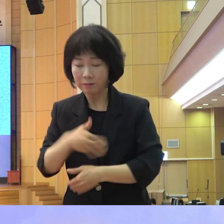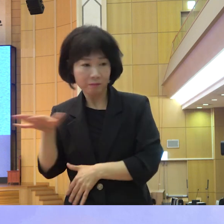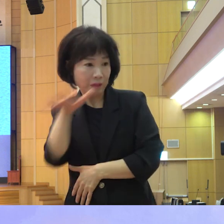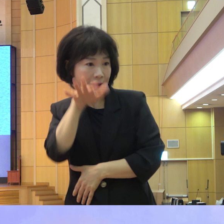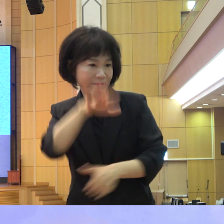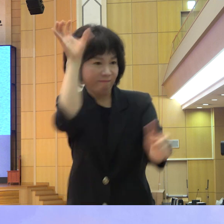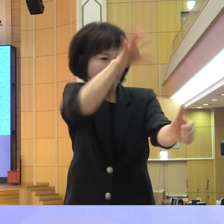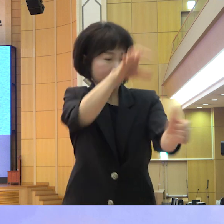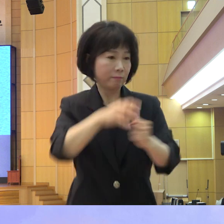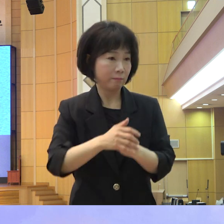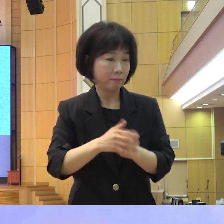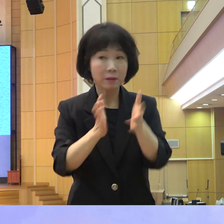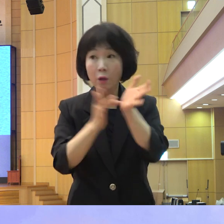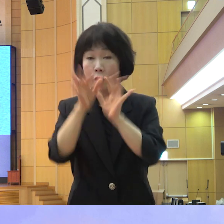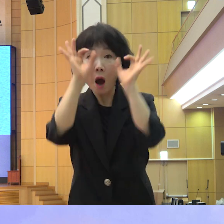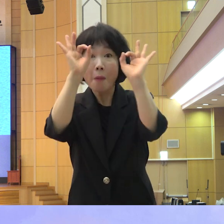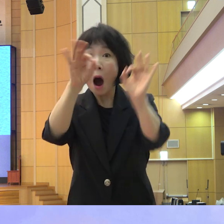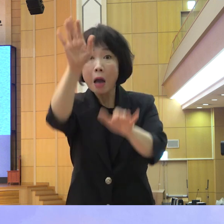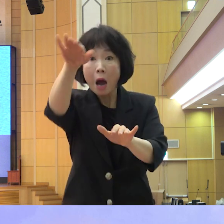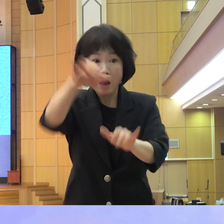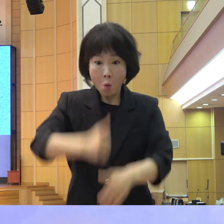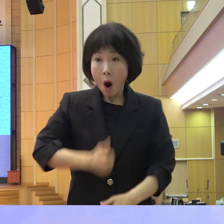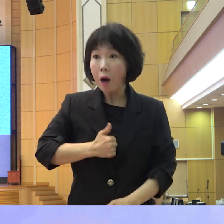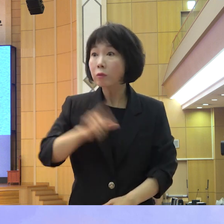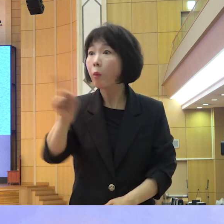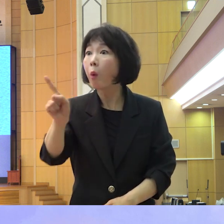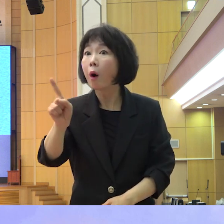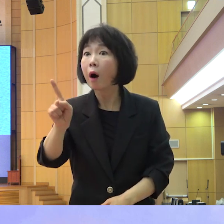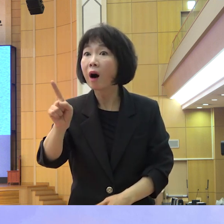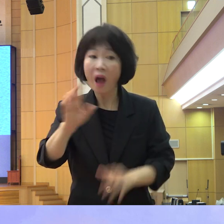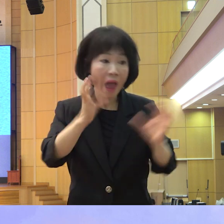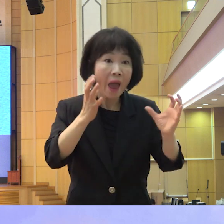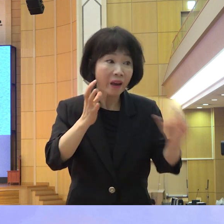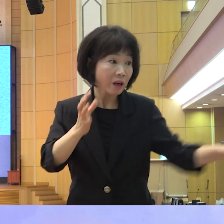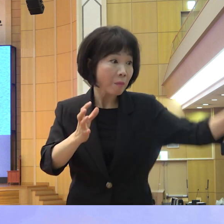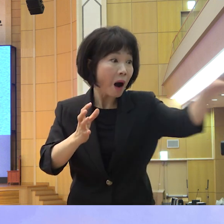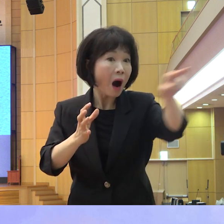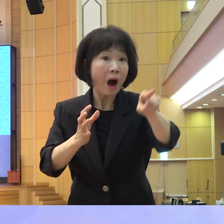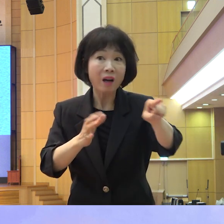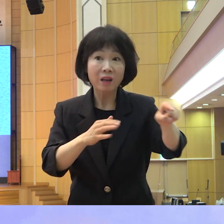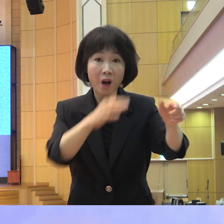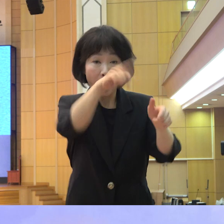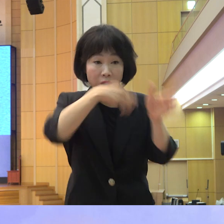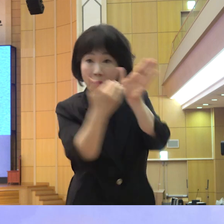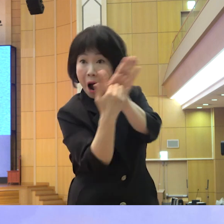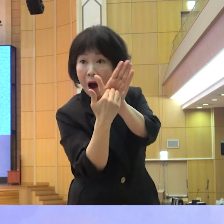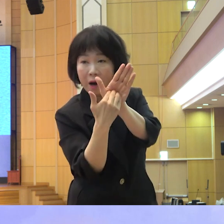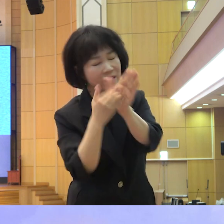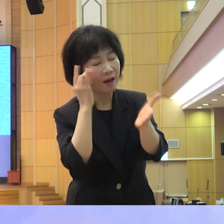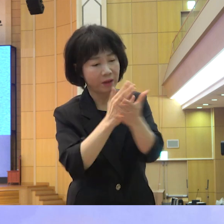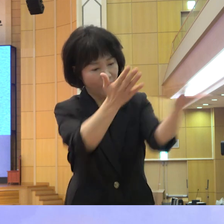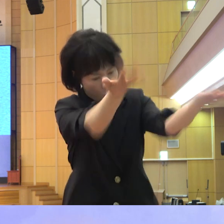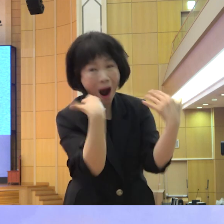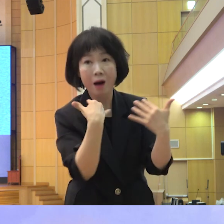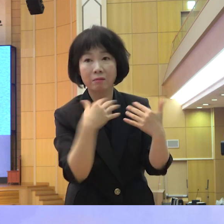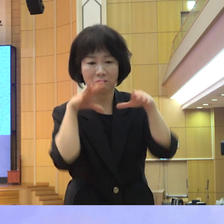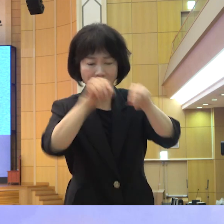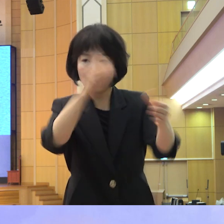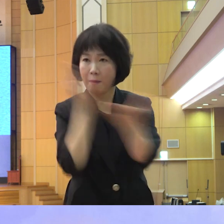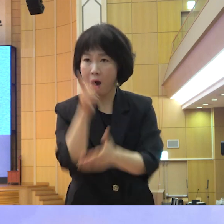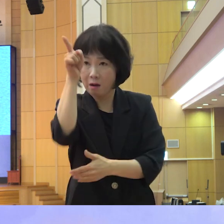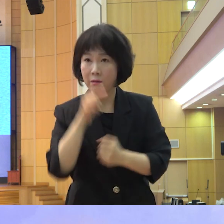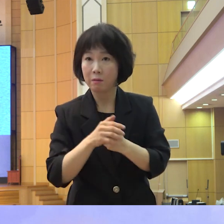꾸짖건을 예수께서 보시고 분이 여겨 이르시되 어린아이들의 내게 오는 것을 용납하고 금하지